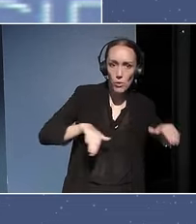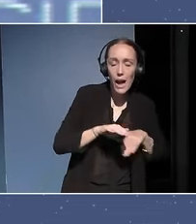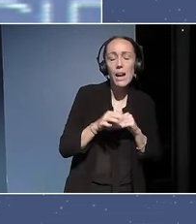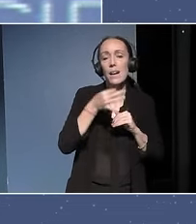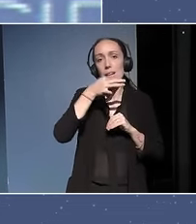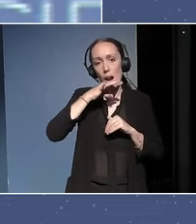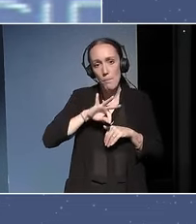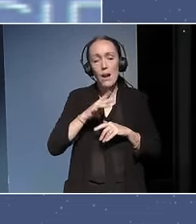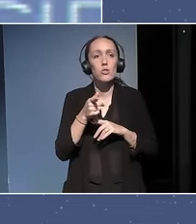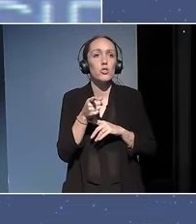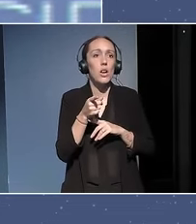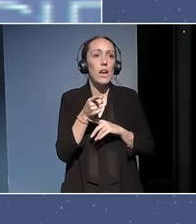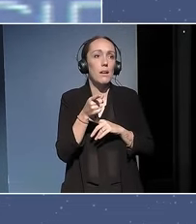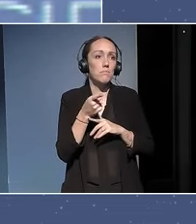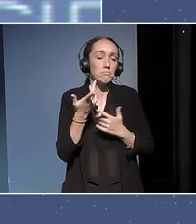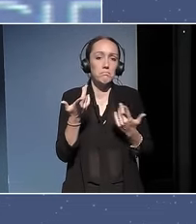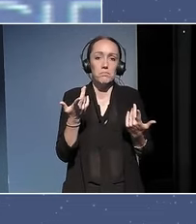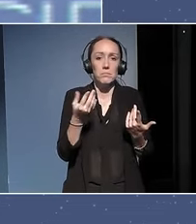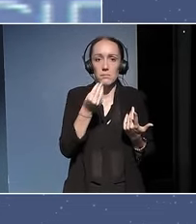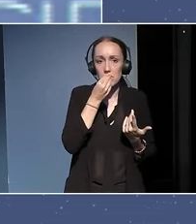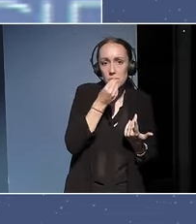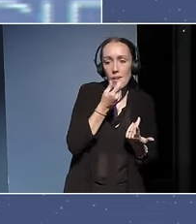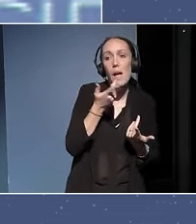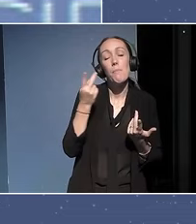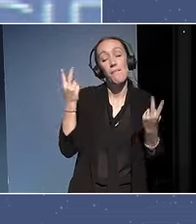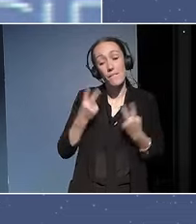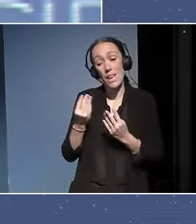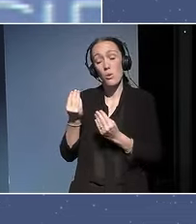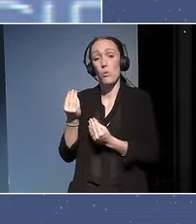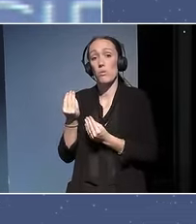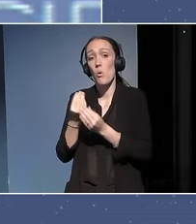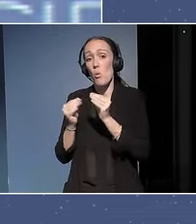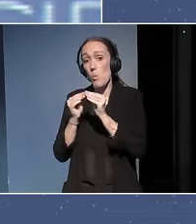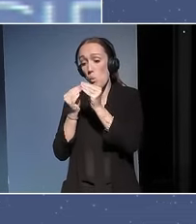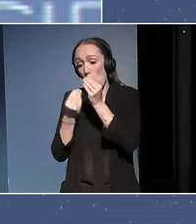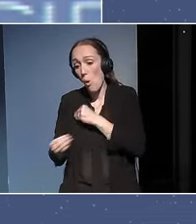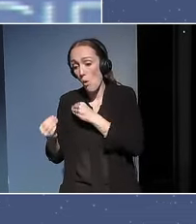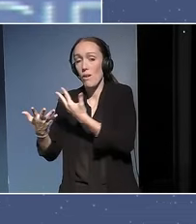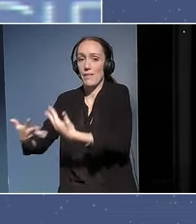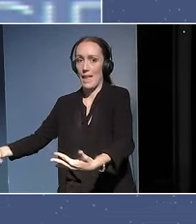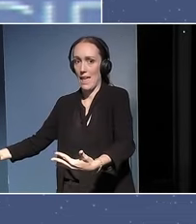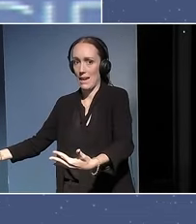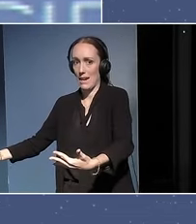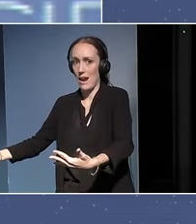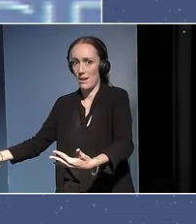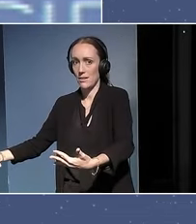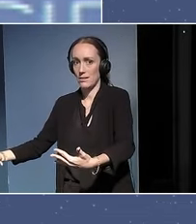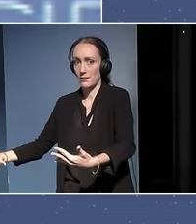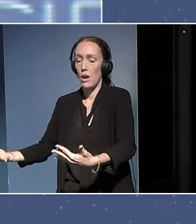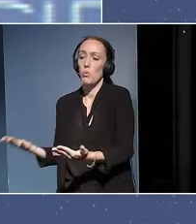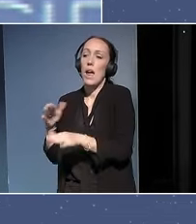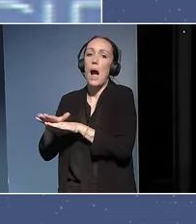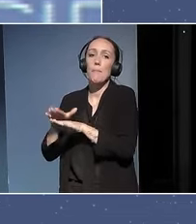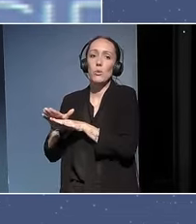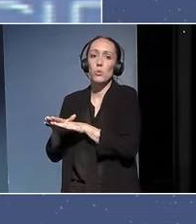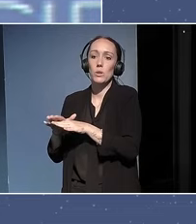immaginarci che le uova le dep ponesse sulla terra ferma che avesse tante abitudini legate alla Terra Ferma Perché come ho detto all'inizio i